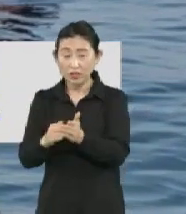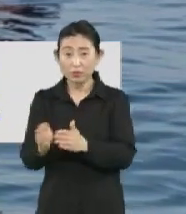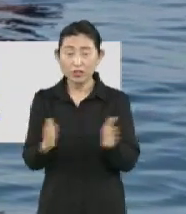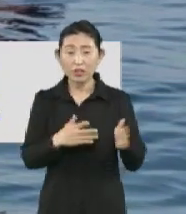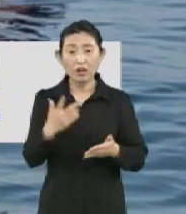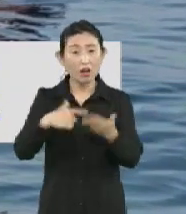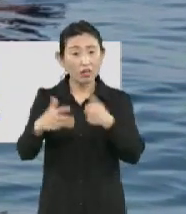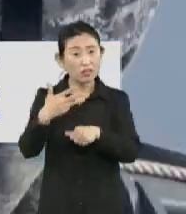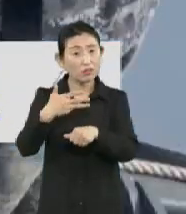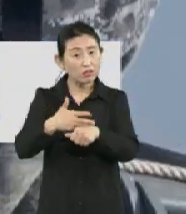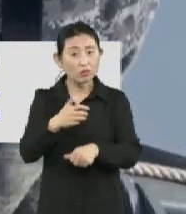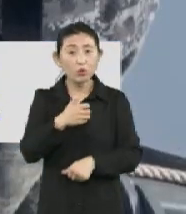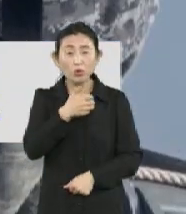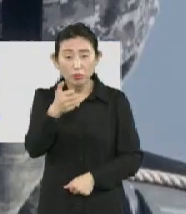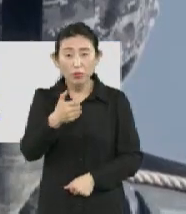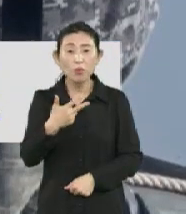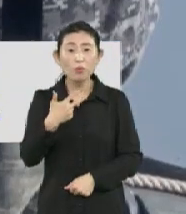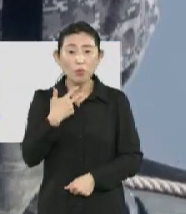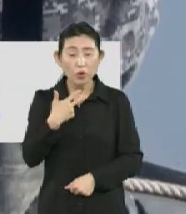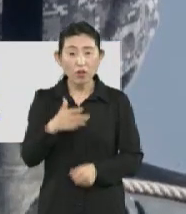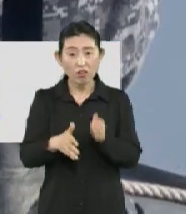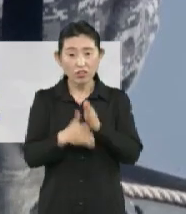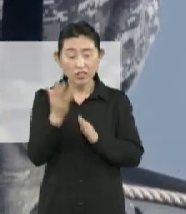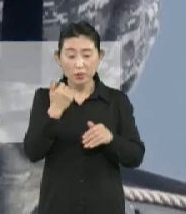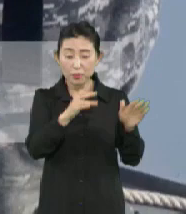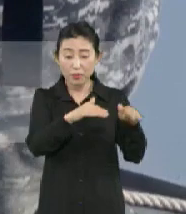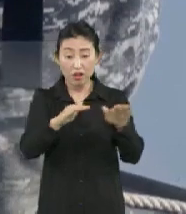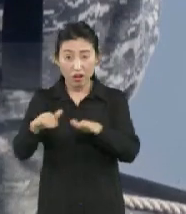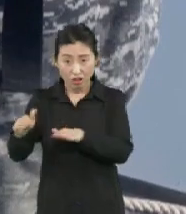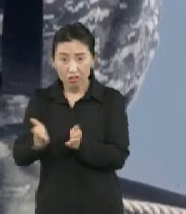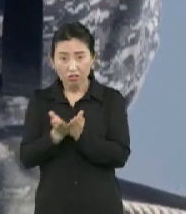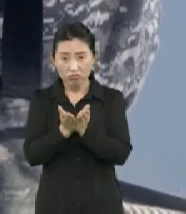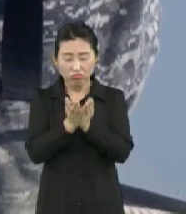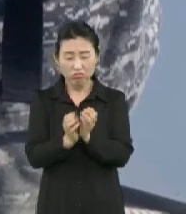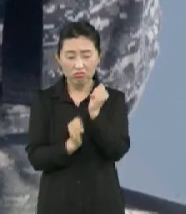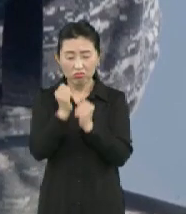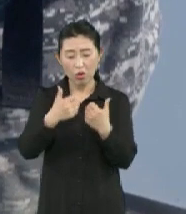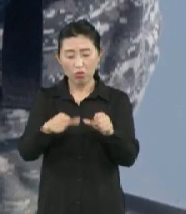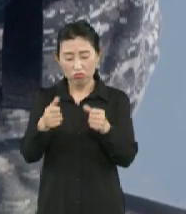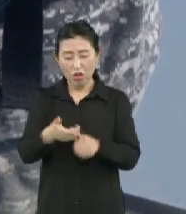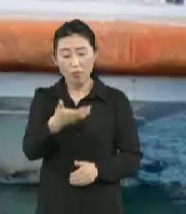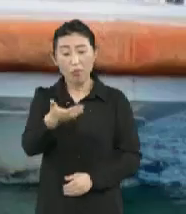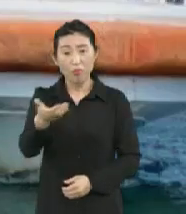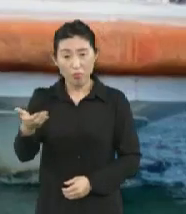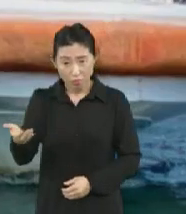또 오전 9시 50분쯤에는 보령 오천항 인근 해상에서 레저보트가 엔진 고장으로